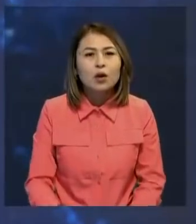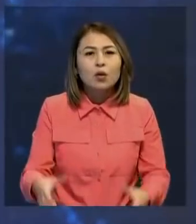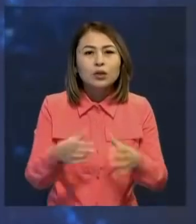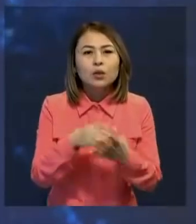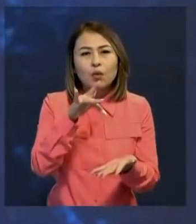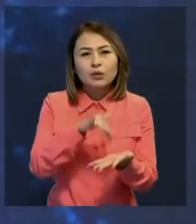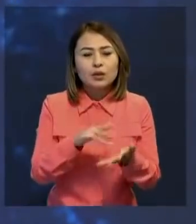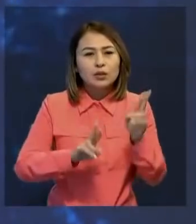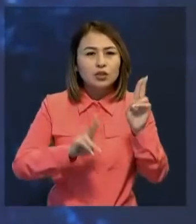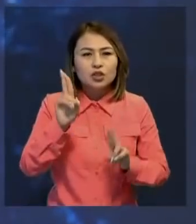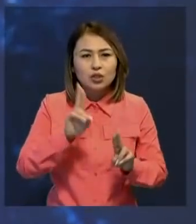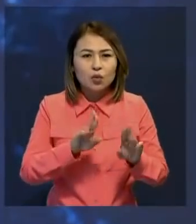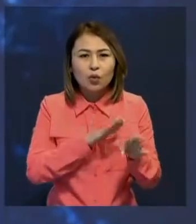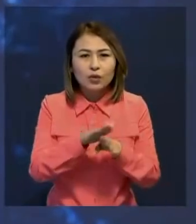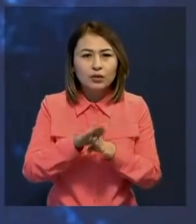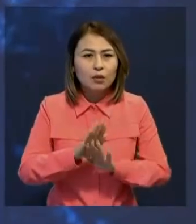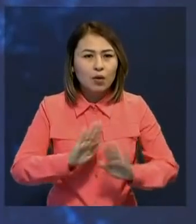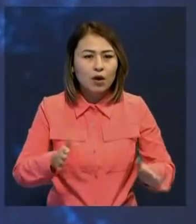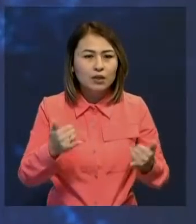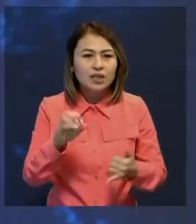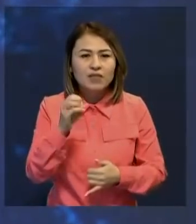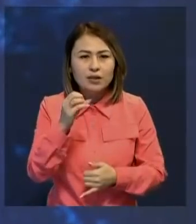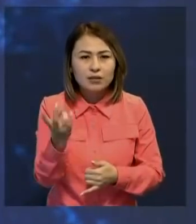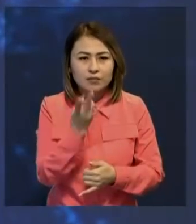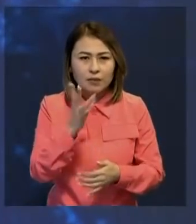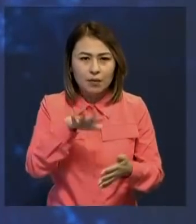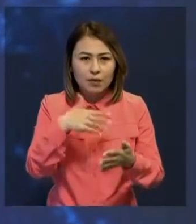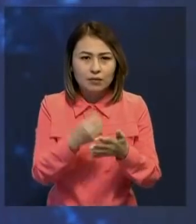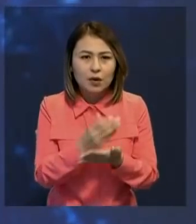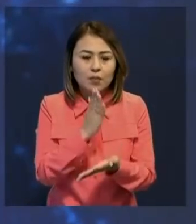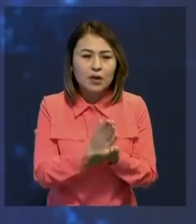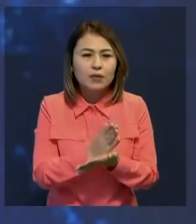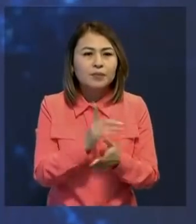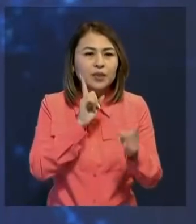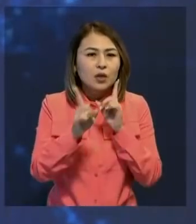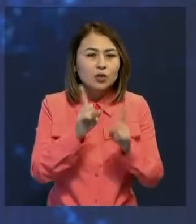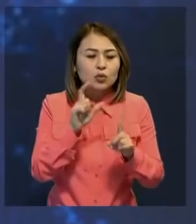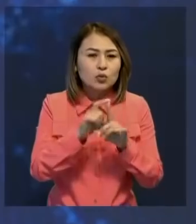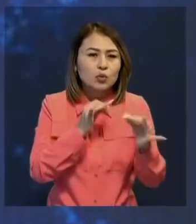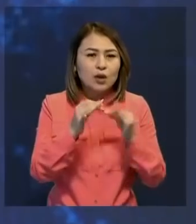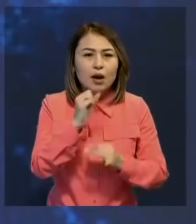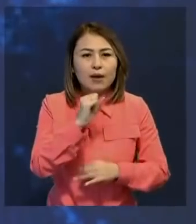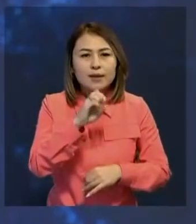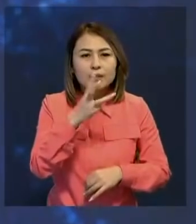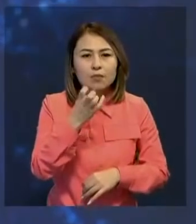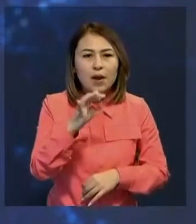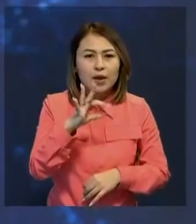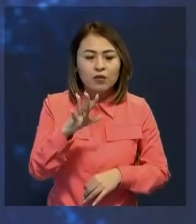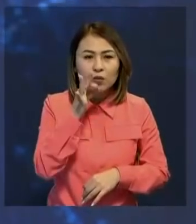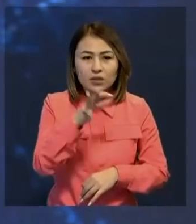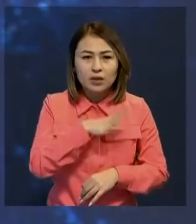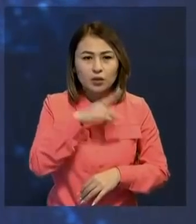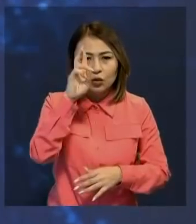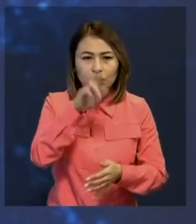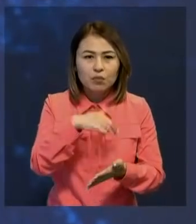Одақта ортақ ережені орындамау дерегі әлде бар. Еуразиялық үкіметаралық кеңестің кезекті отырысында сөз сөйлеген Әлихан